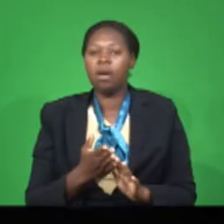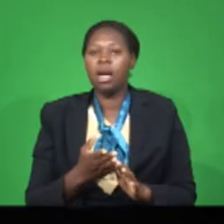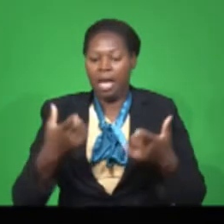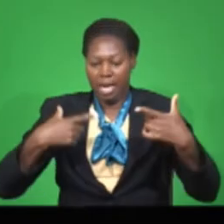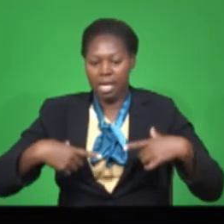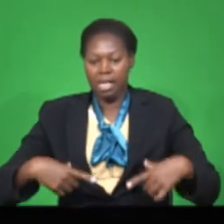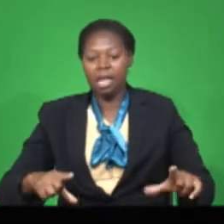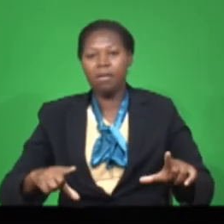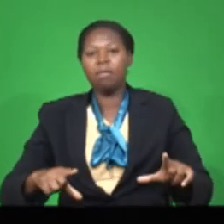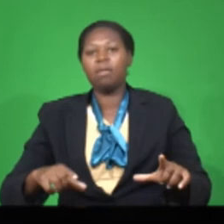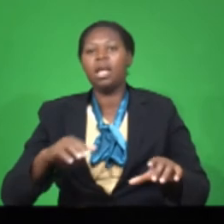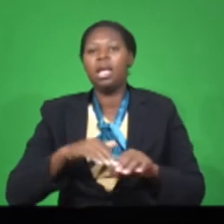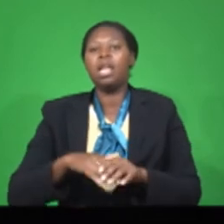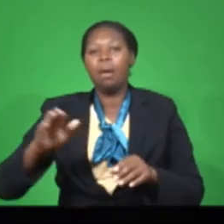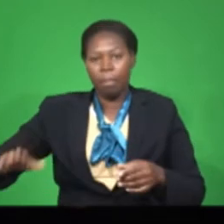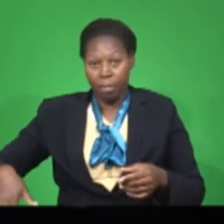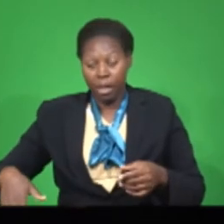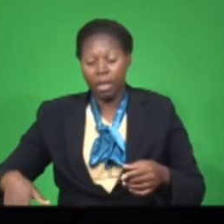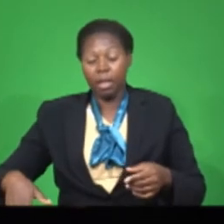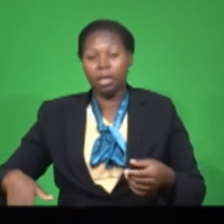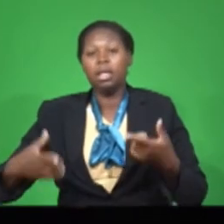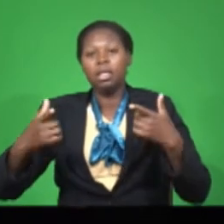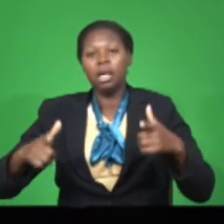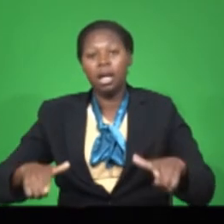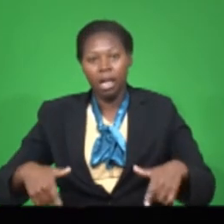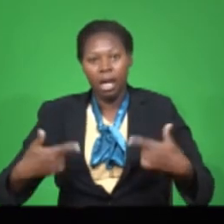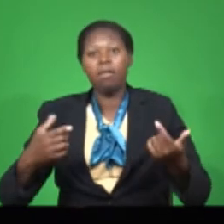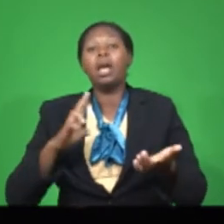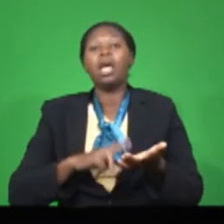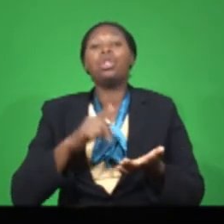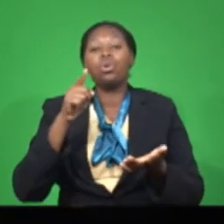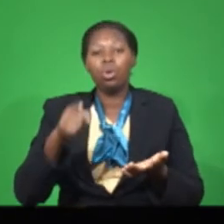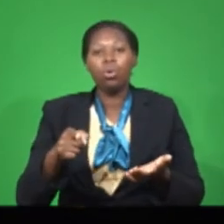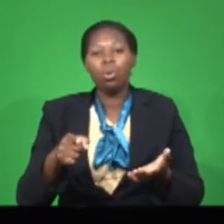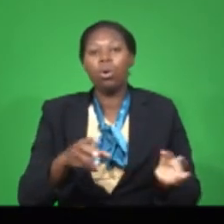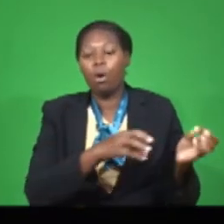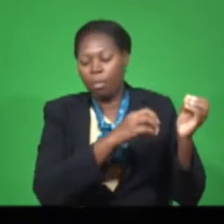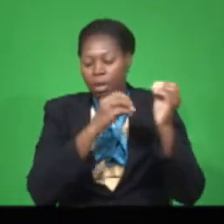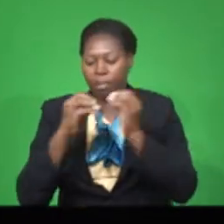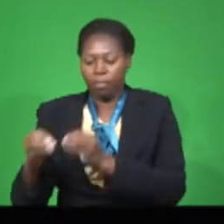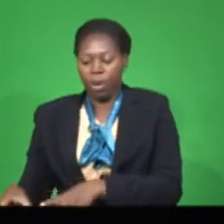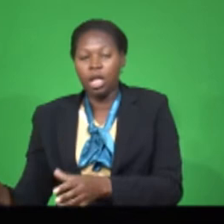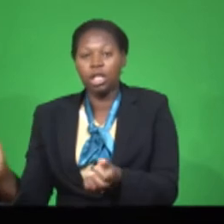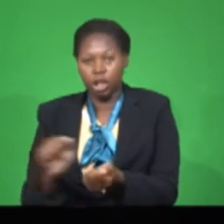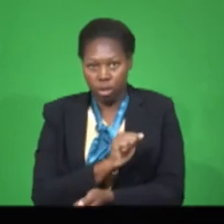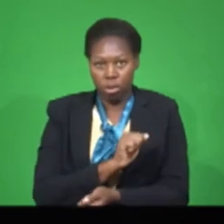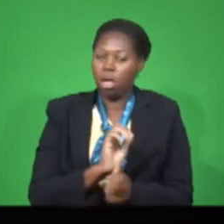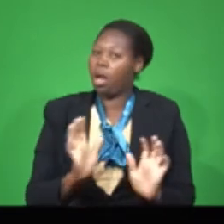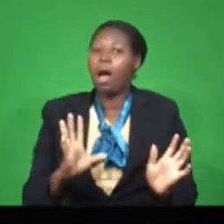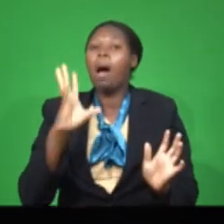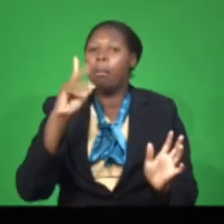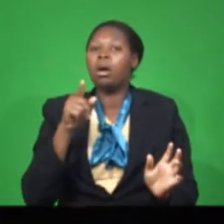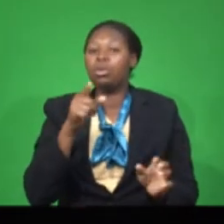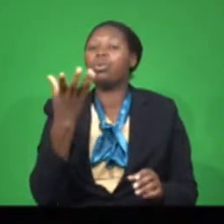it's a certain destruction. Asi pane mukana wekupunyuka nawo ndokunzi andinani